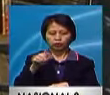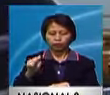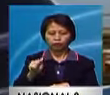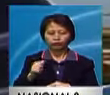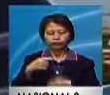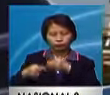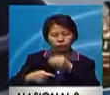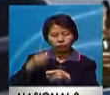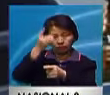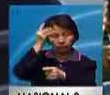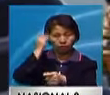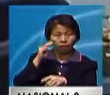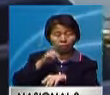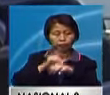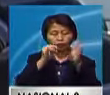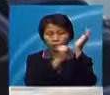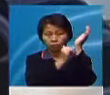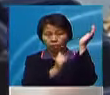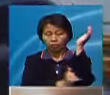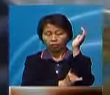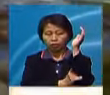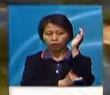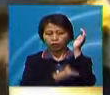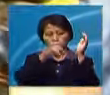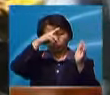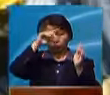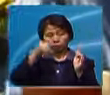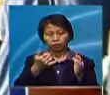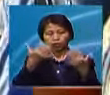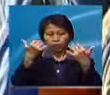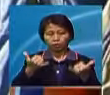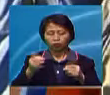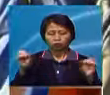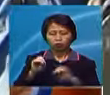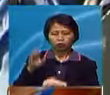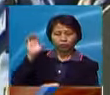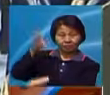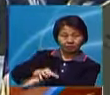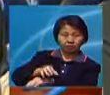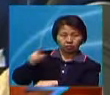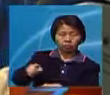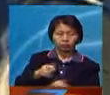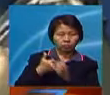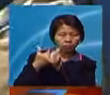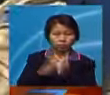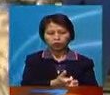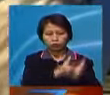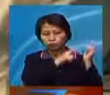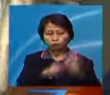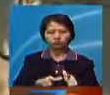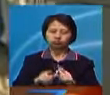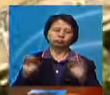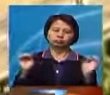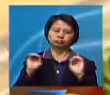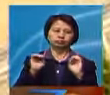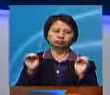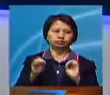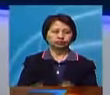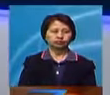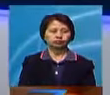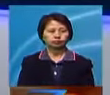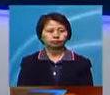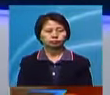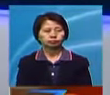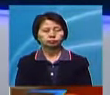kedudukan Dr. Mahathir di Yayasan Kepimpinan Perdana, beliau berkata setakat ini tiada desakan supaya beliau mengikut langkah yang sama.